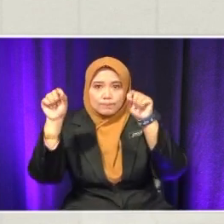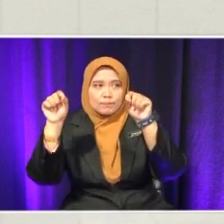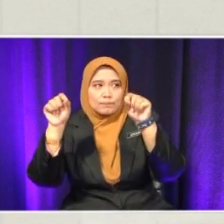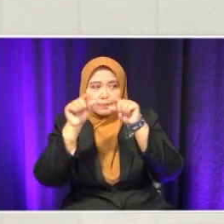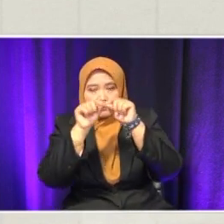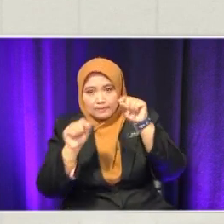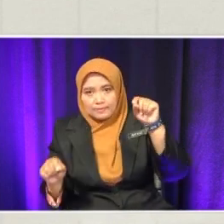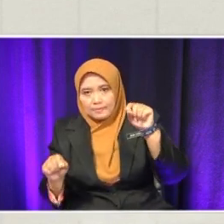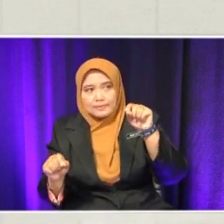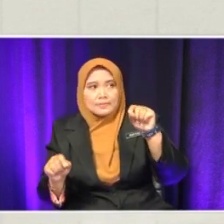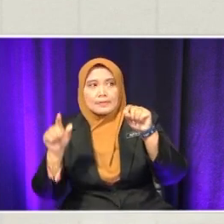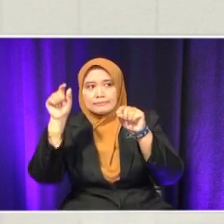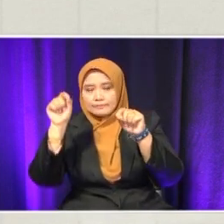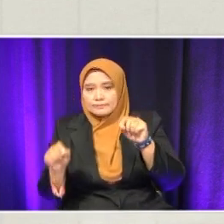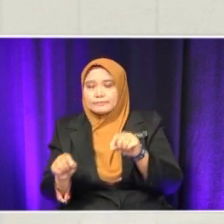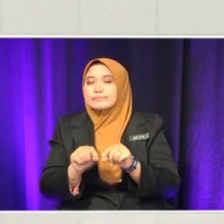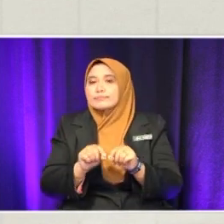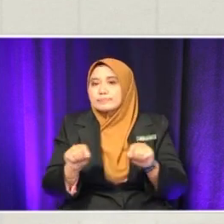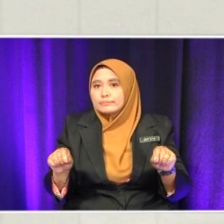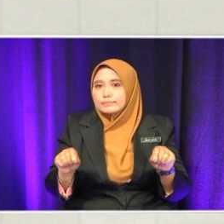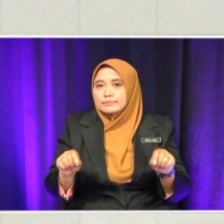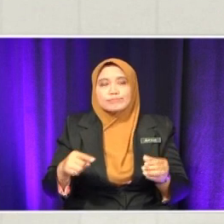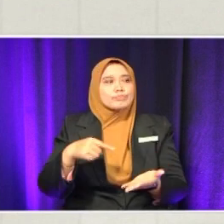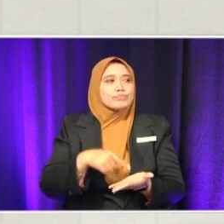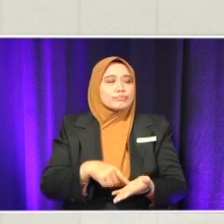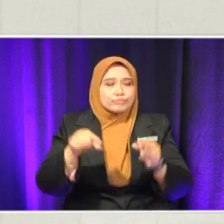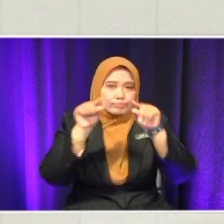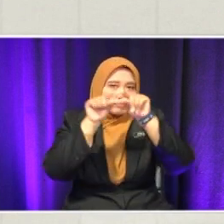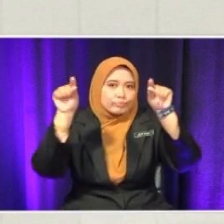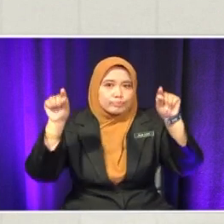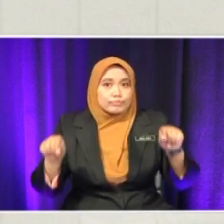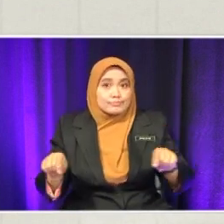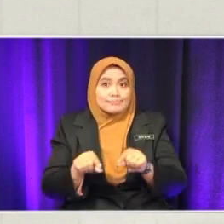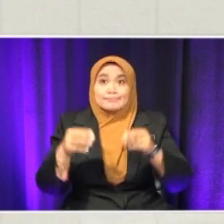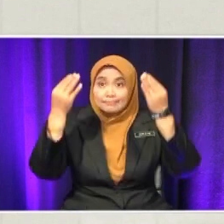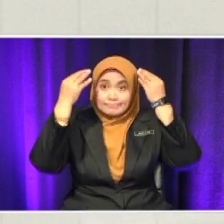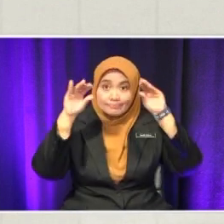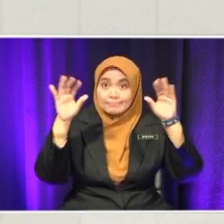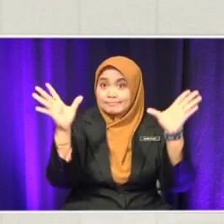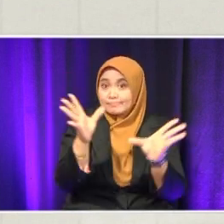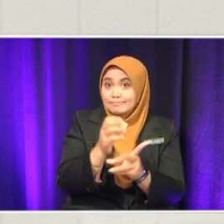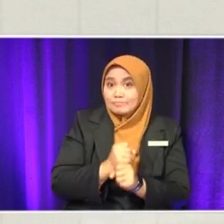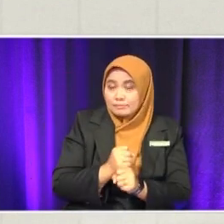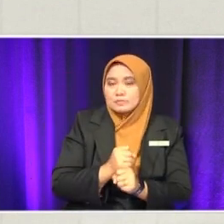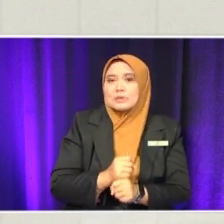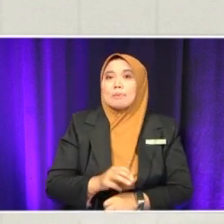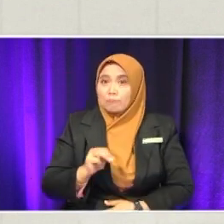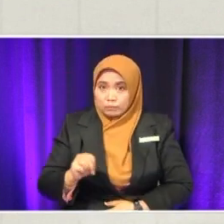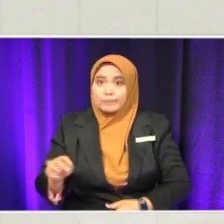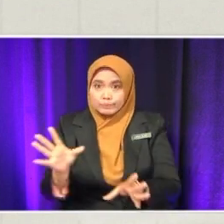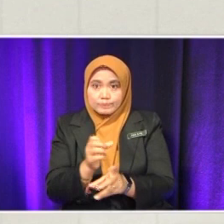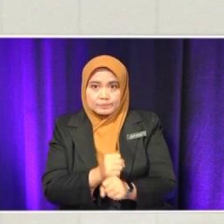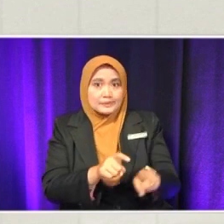RS. Okey, ini graf yang cikgu dapat. Ya. Yeah. Macam mana dengan murid-murid? Dapat sama atau